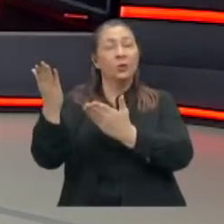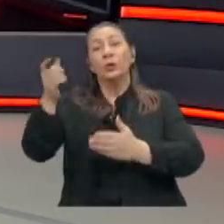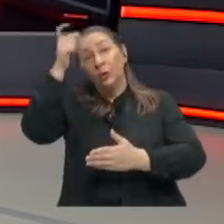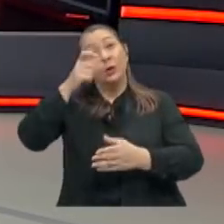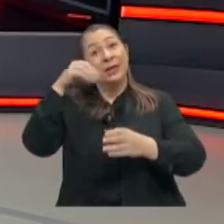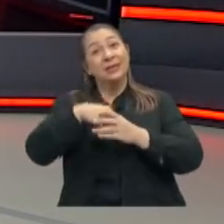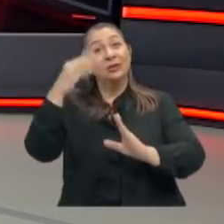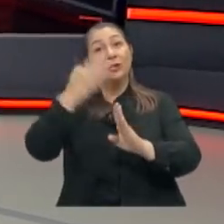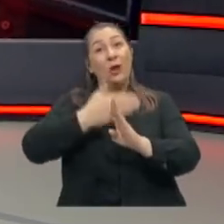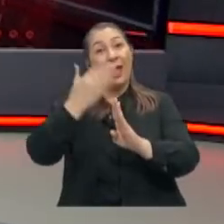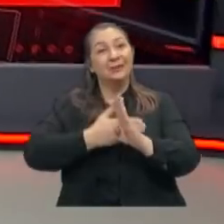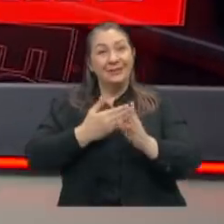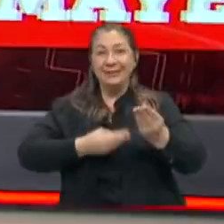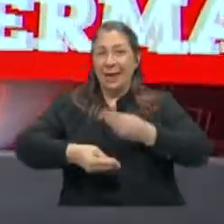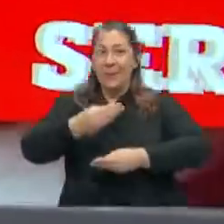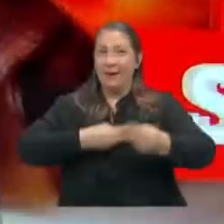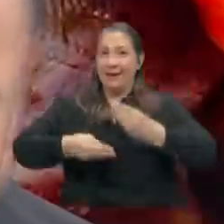için döner sermaye.